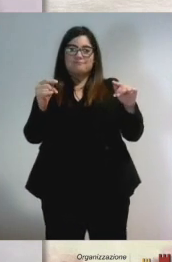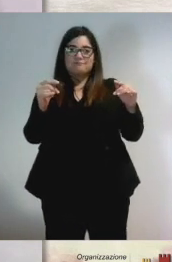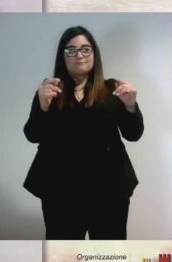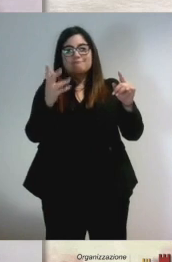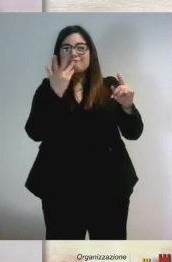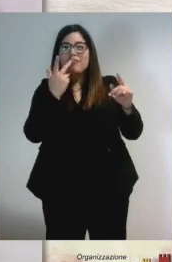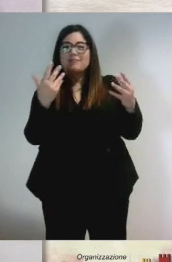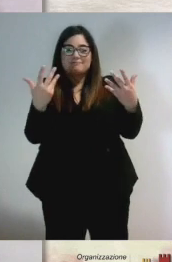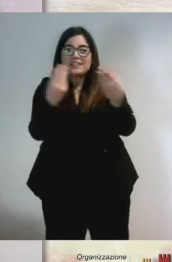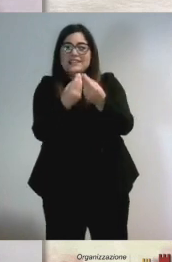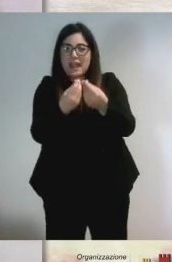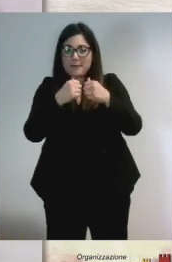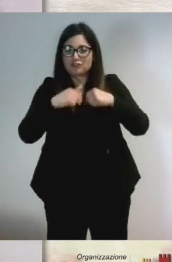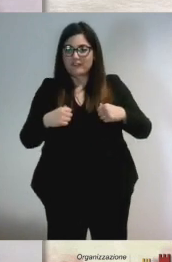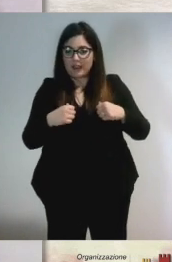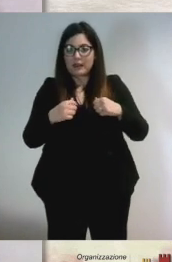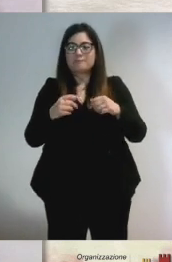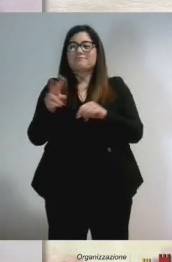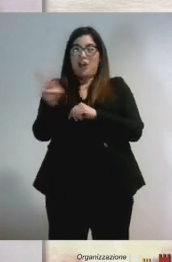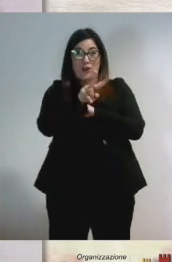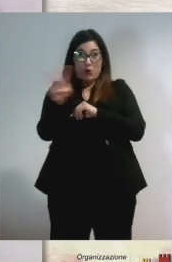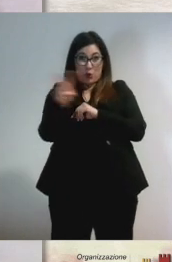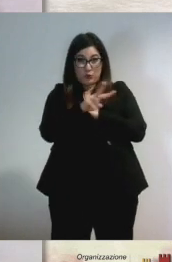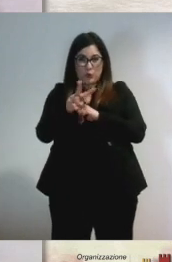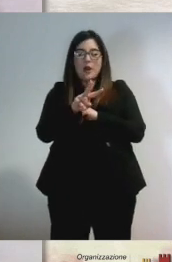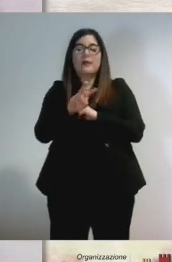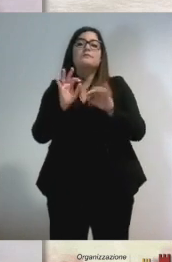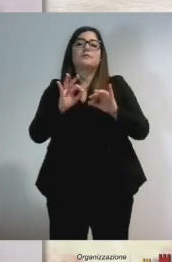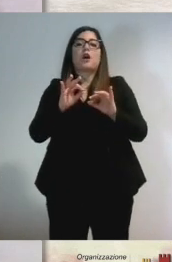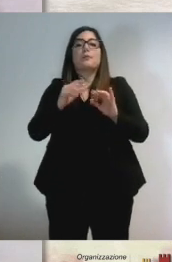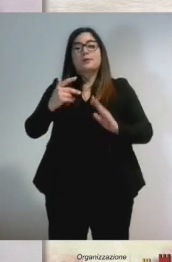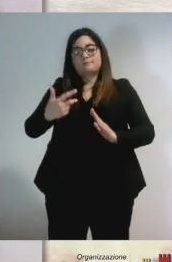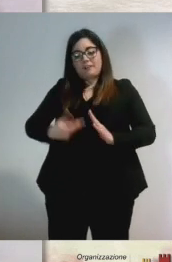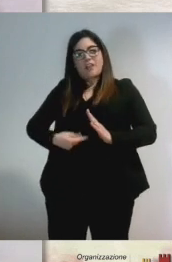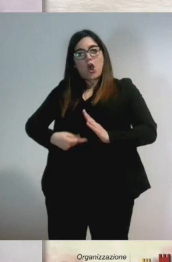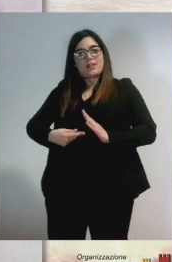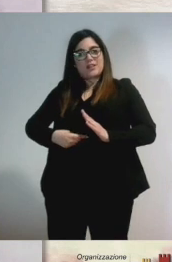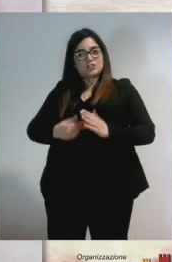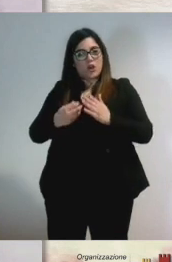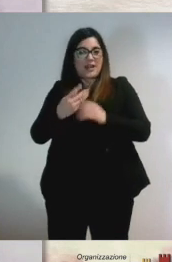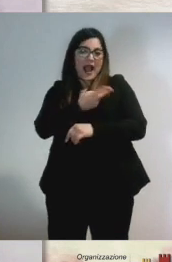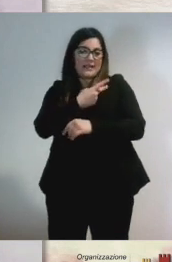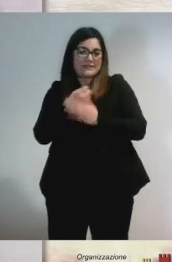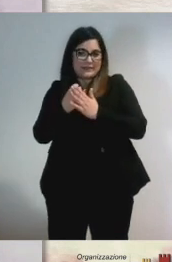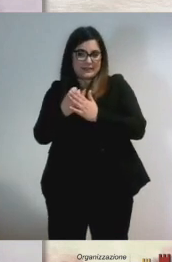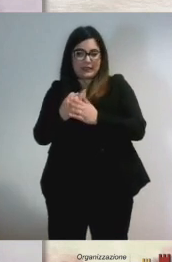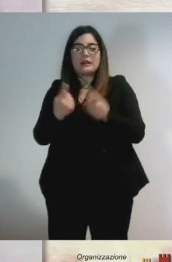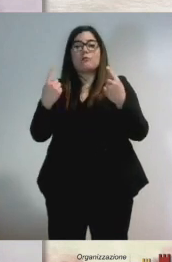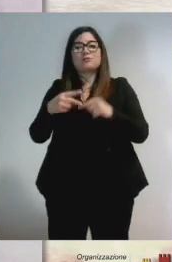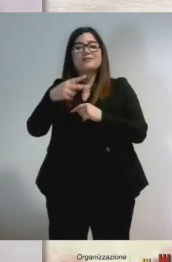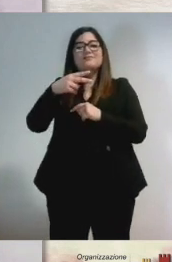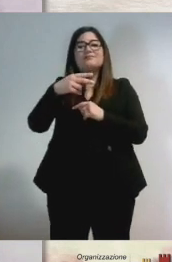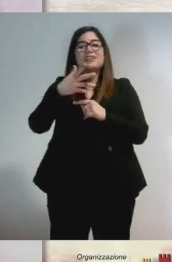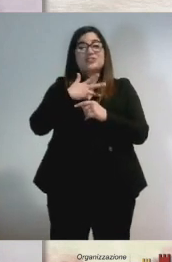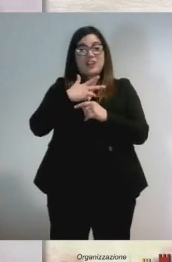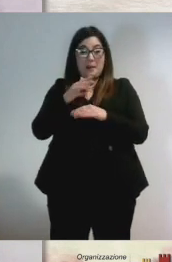ferticondazione assistita l'hanno fatta fuori dall'Italia il bambino Nicolò è nato invece in città c'è il tema